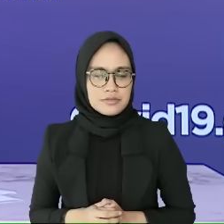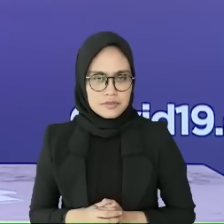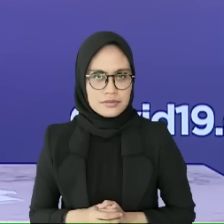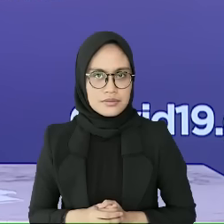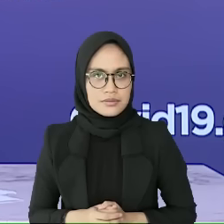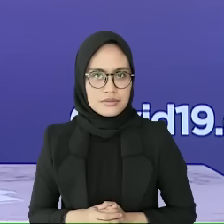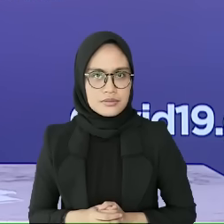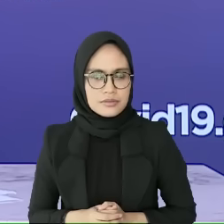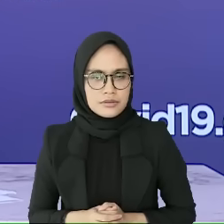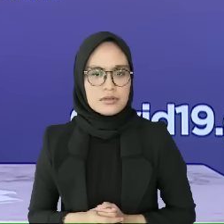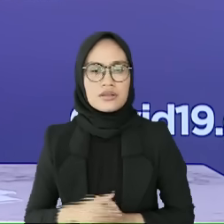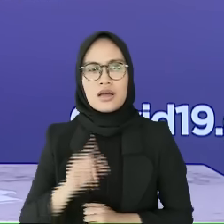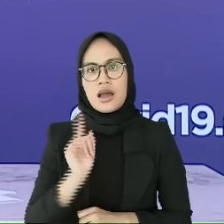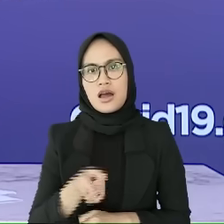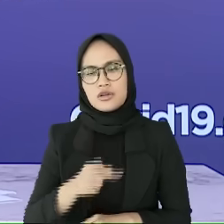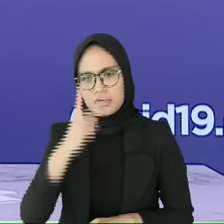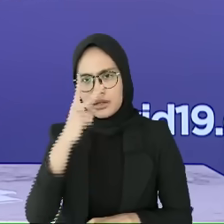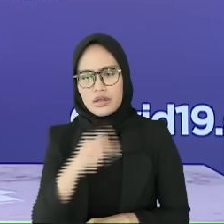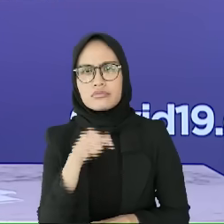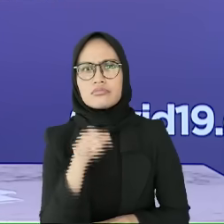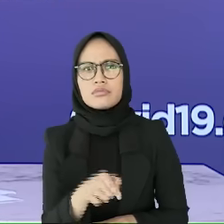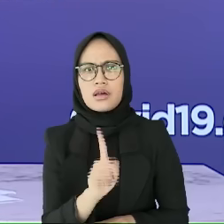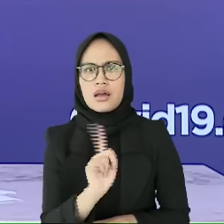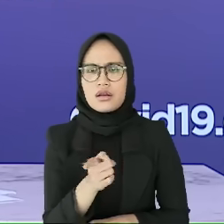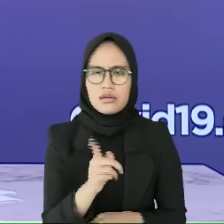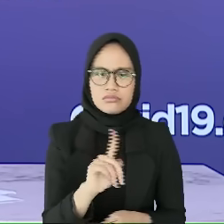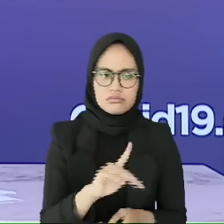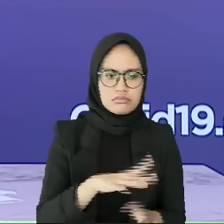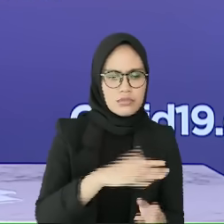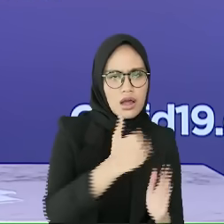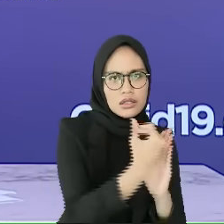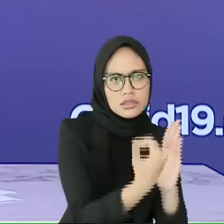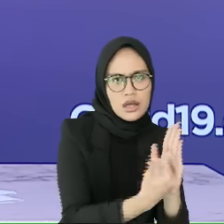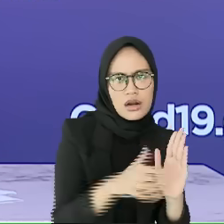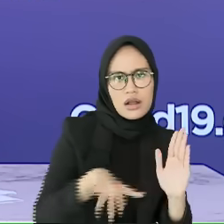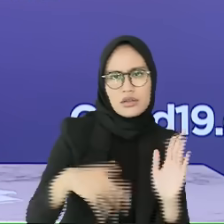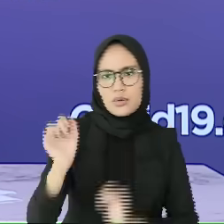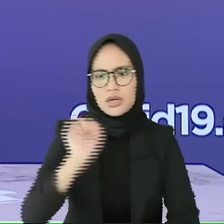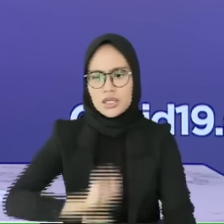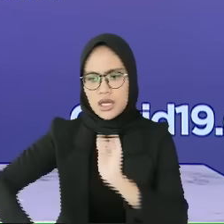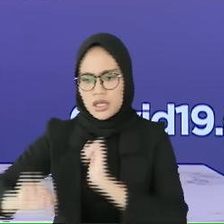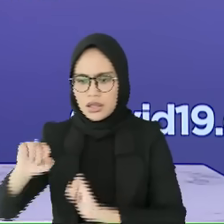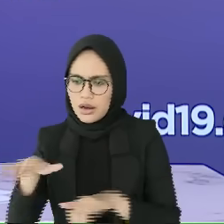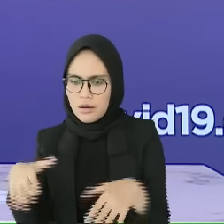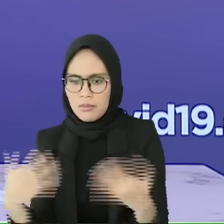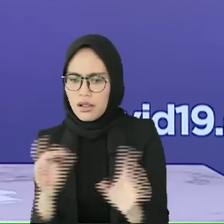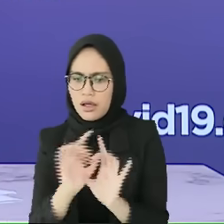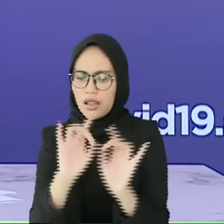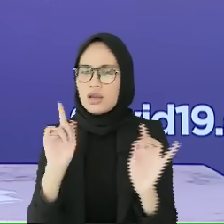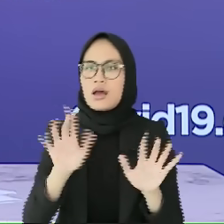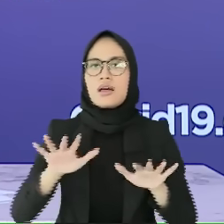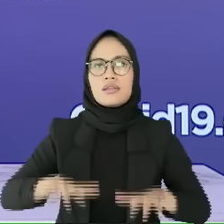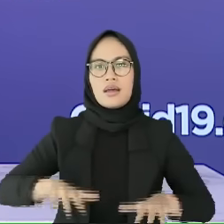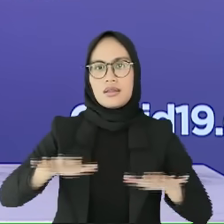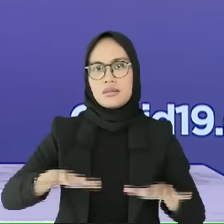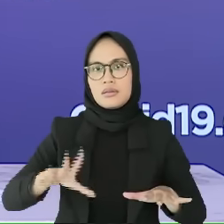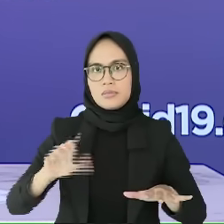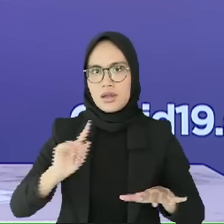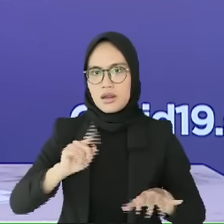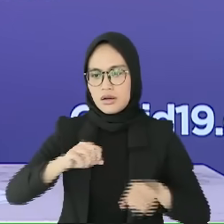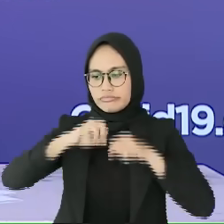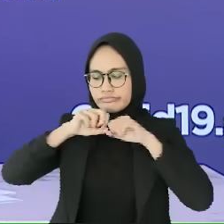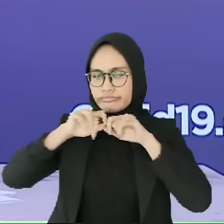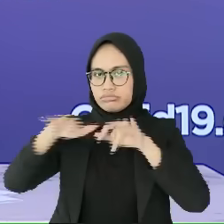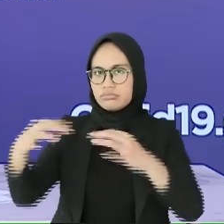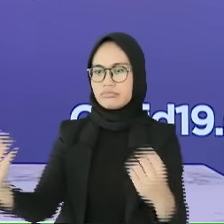peluang suatu kegiatan atau acara spesifik menjadi klaster baru atau hotspot penularan baru.